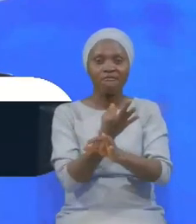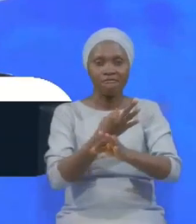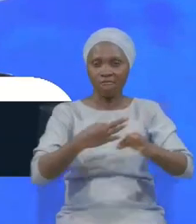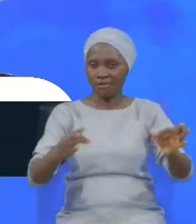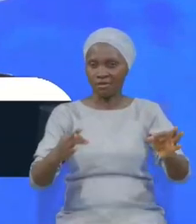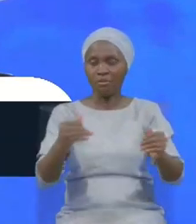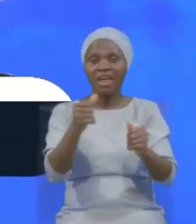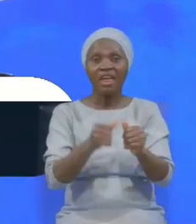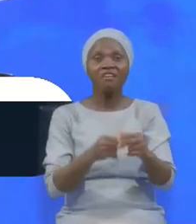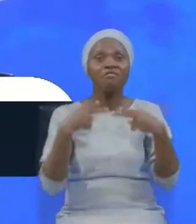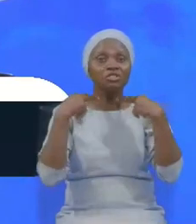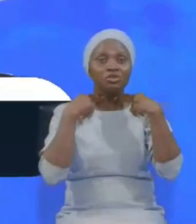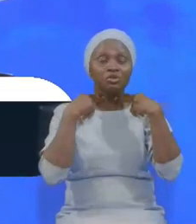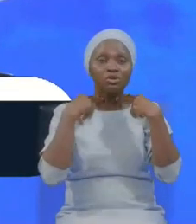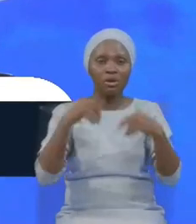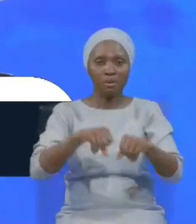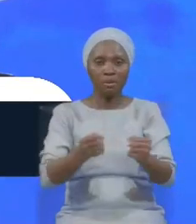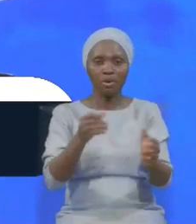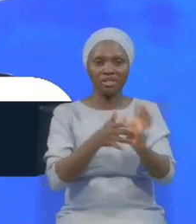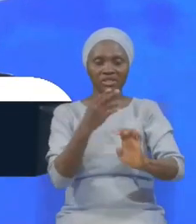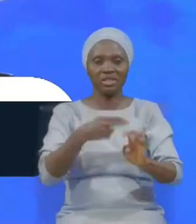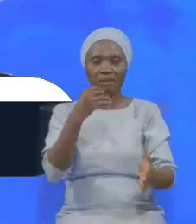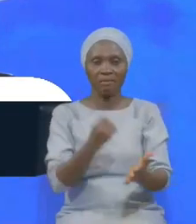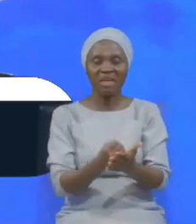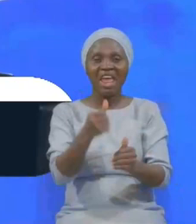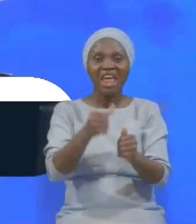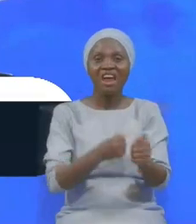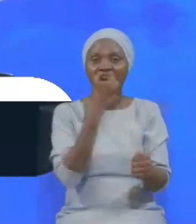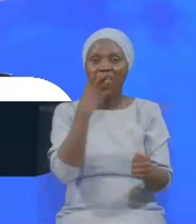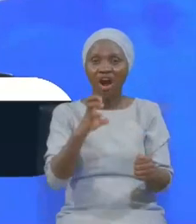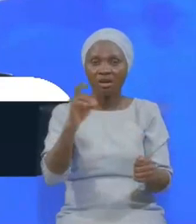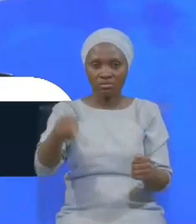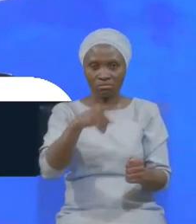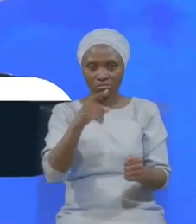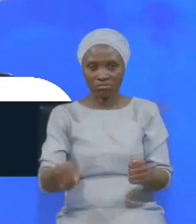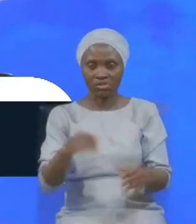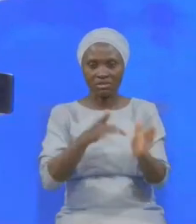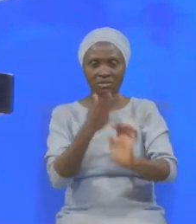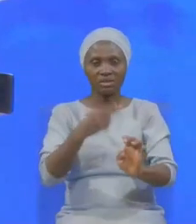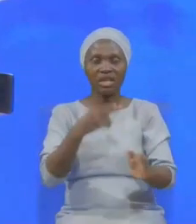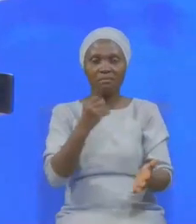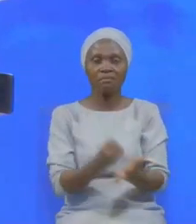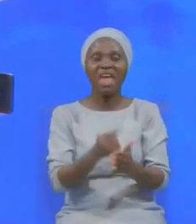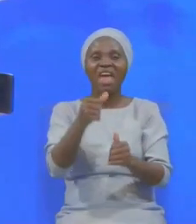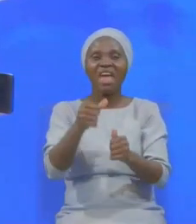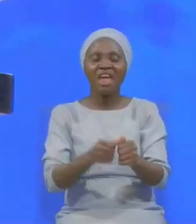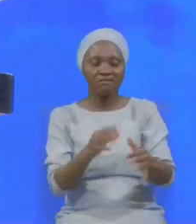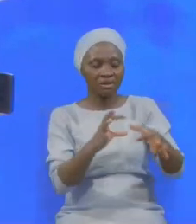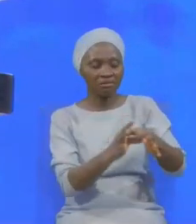tout joug brisé, toute malédiction annulée, tout lien et toute